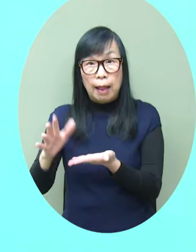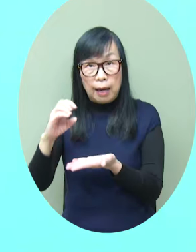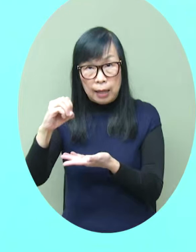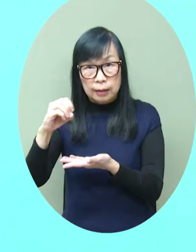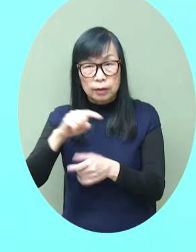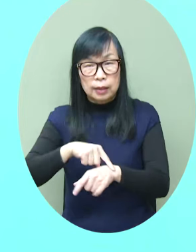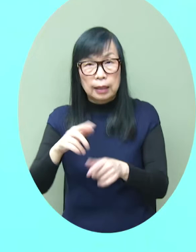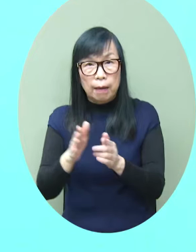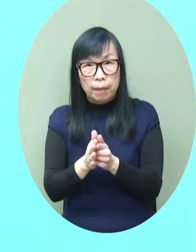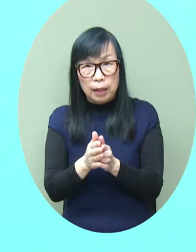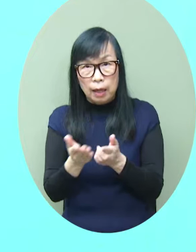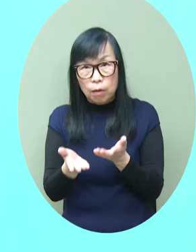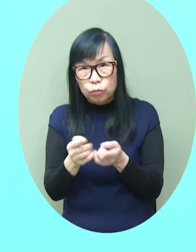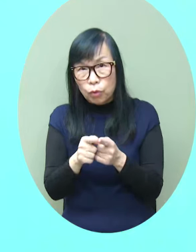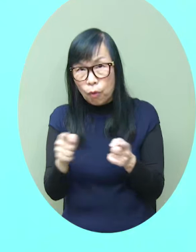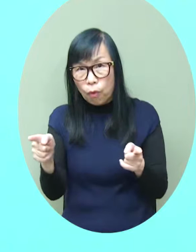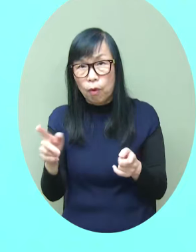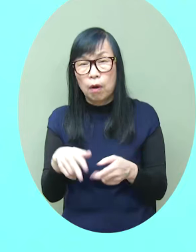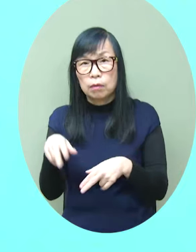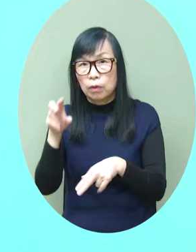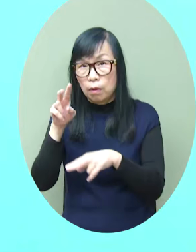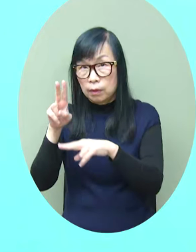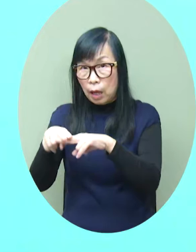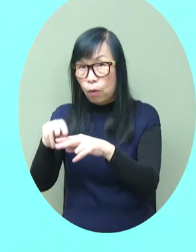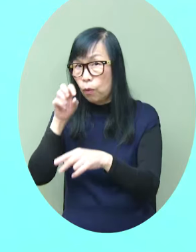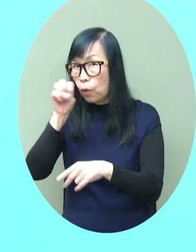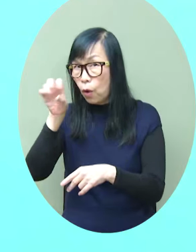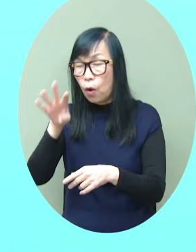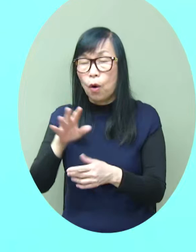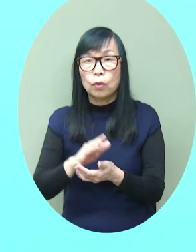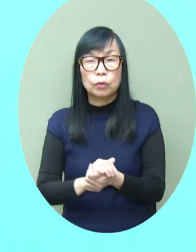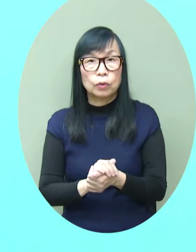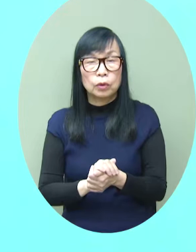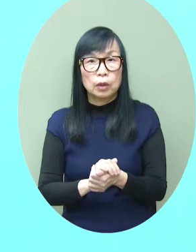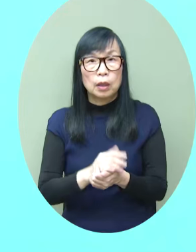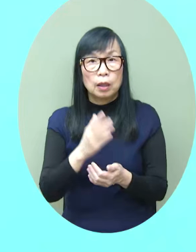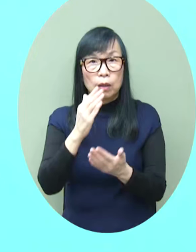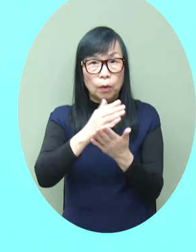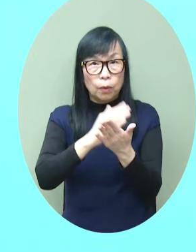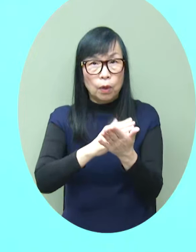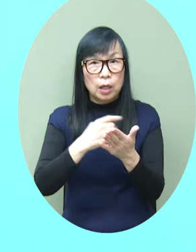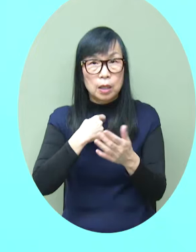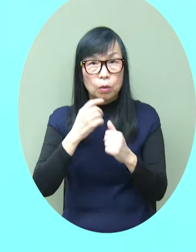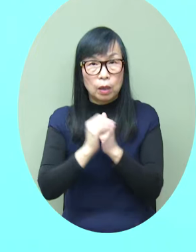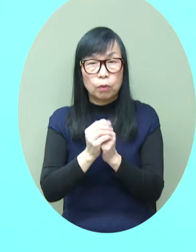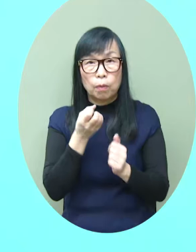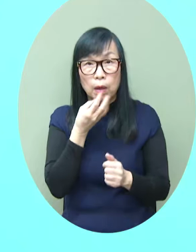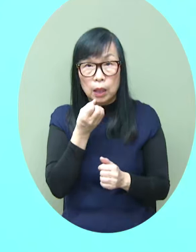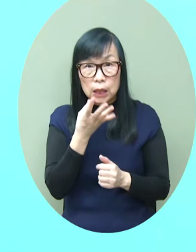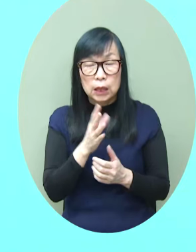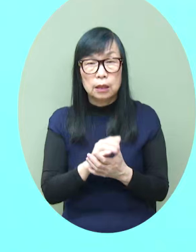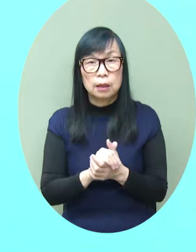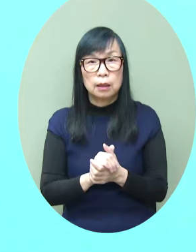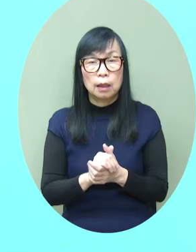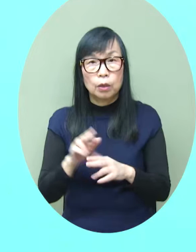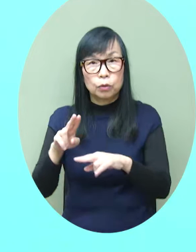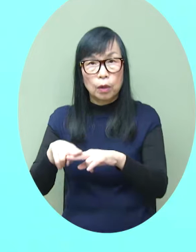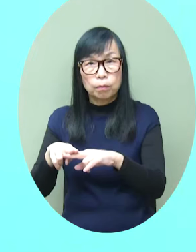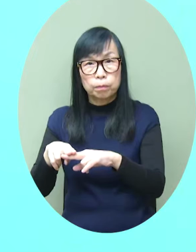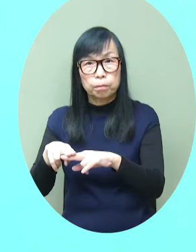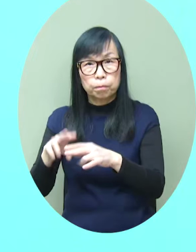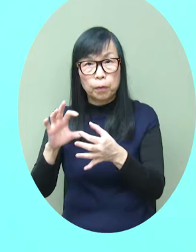後。就向中央提出了很具體的要求和建議，中央的相